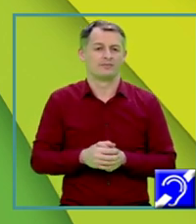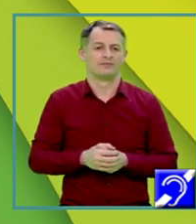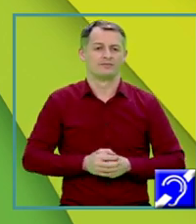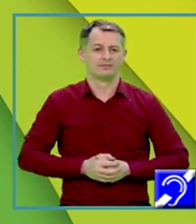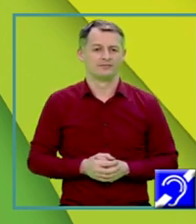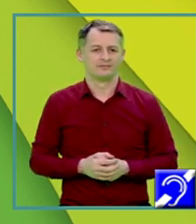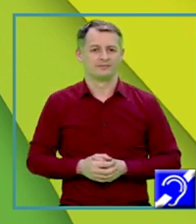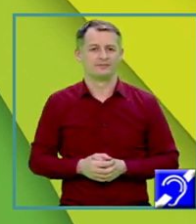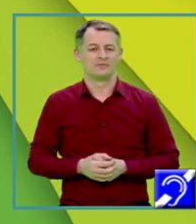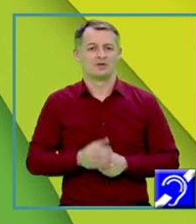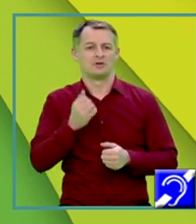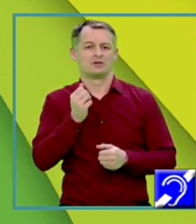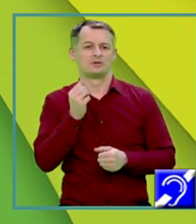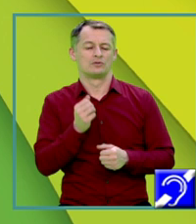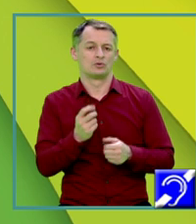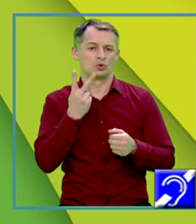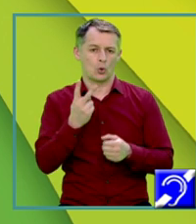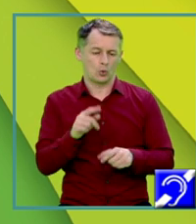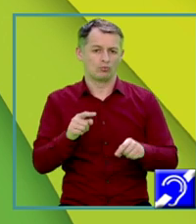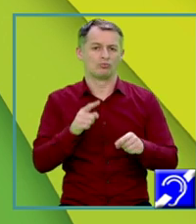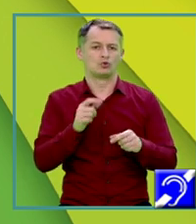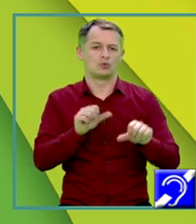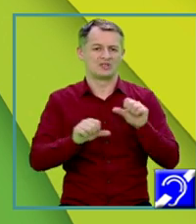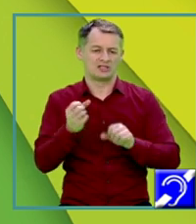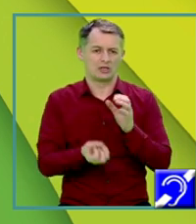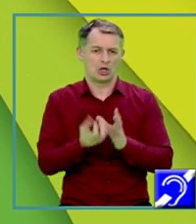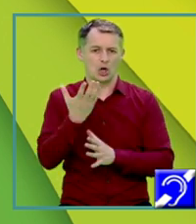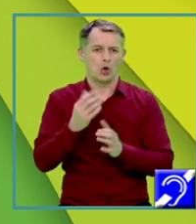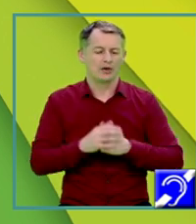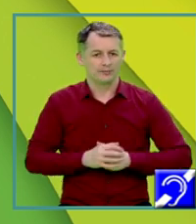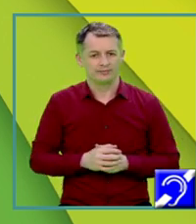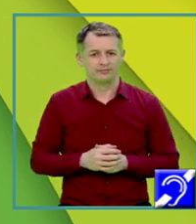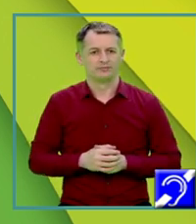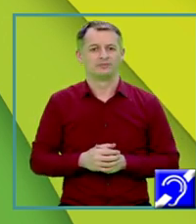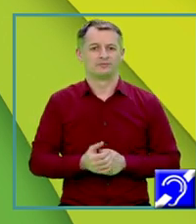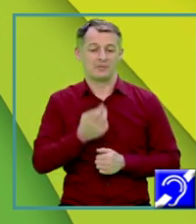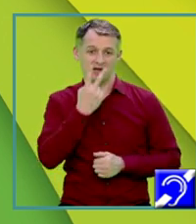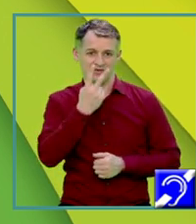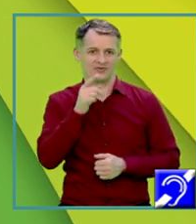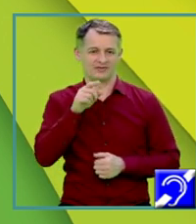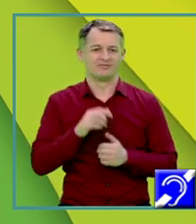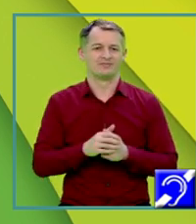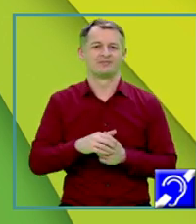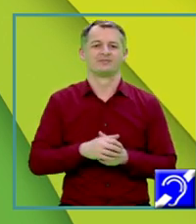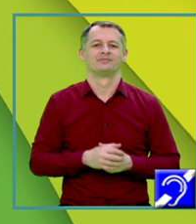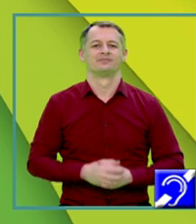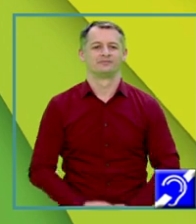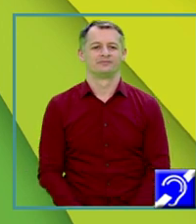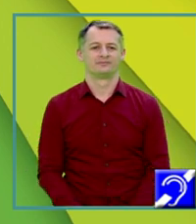hidroniu. Cuplurile acid-bază conjugate sunt acid clorhidric, clorură și ion hidroniu,